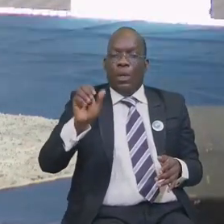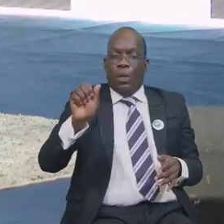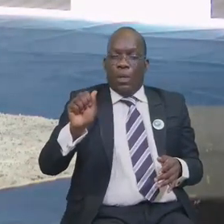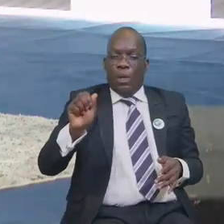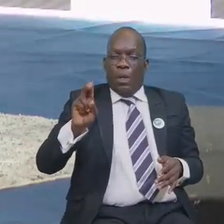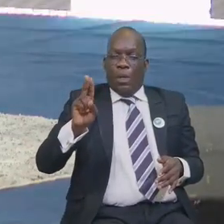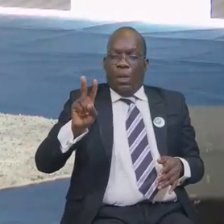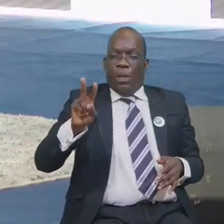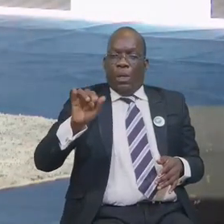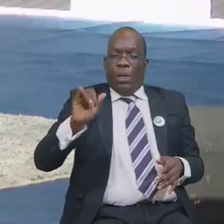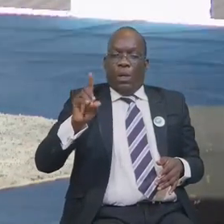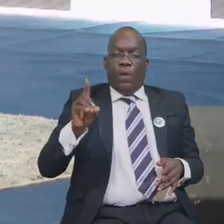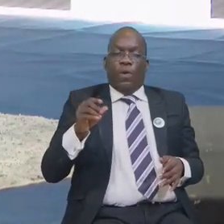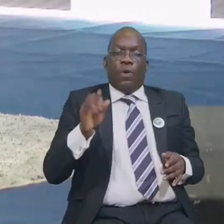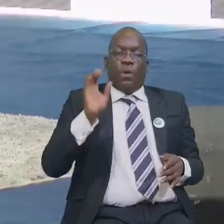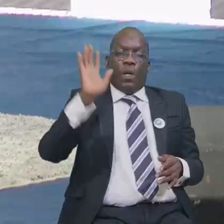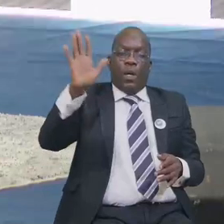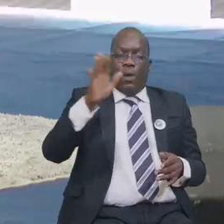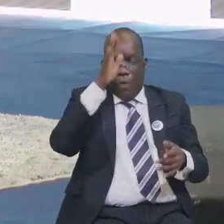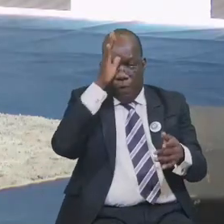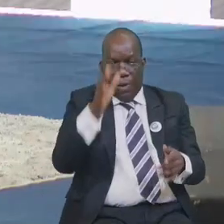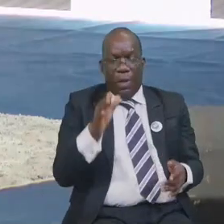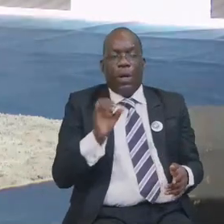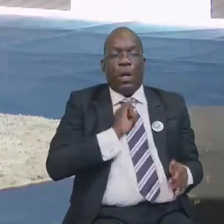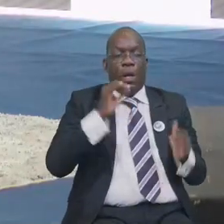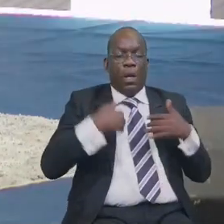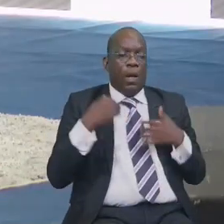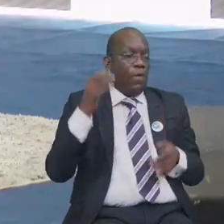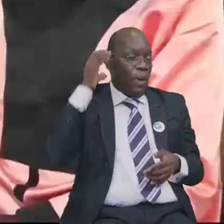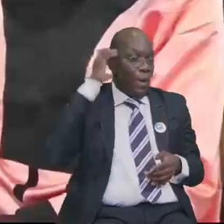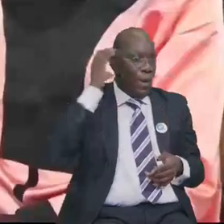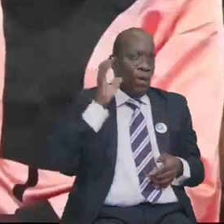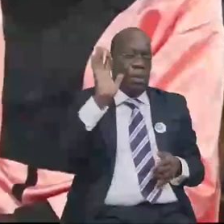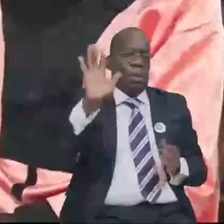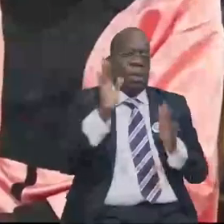J'ai entendu ta prière.